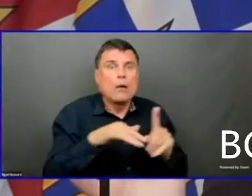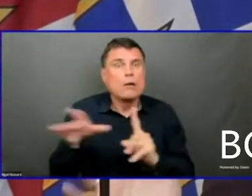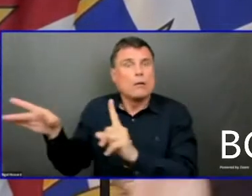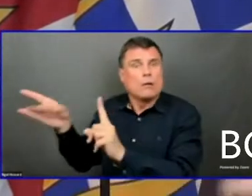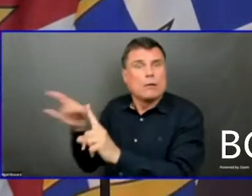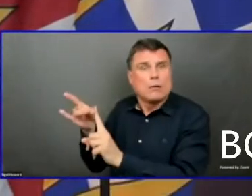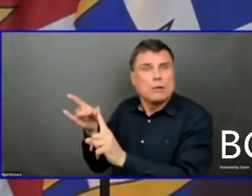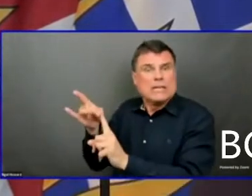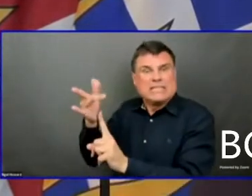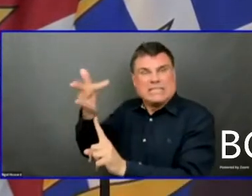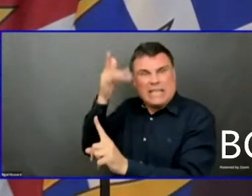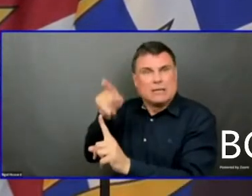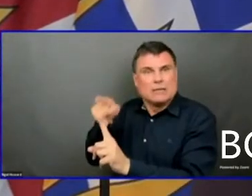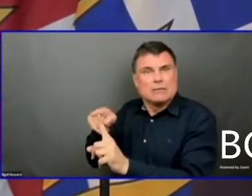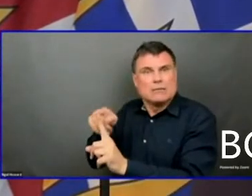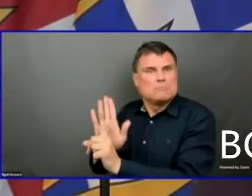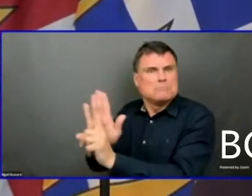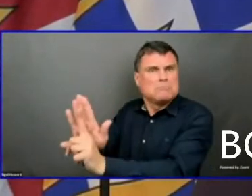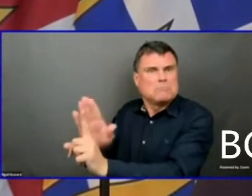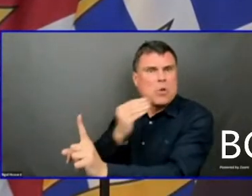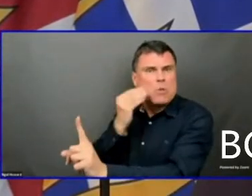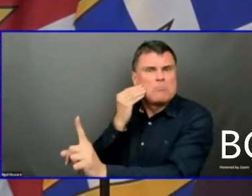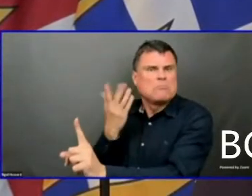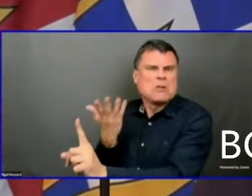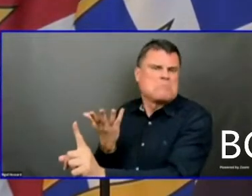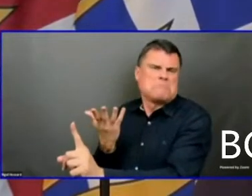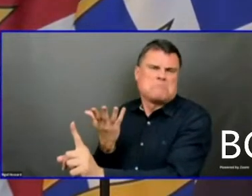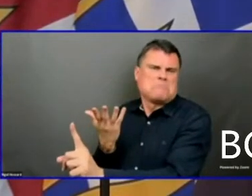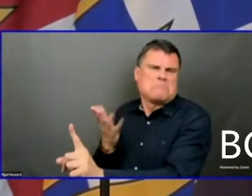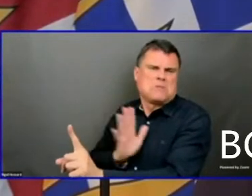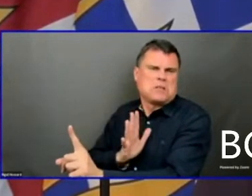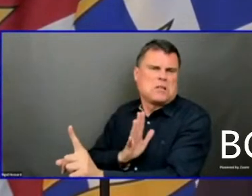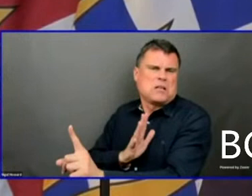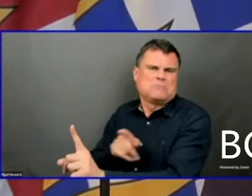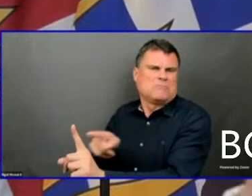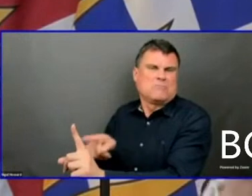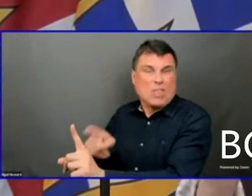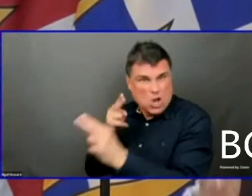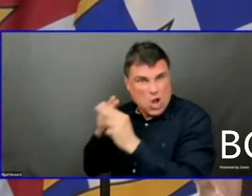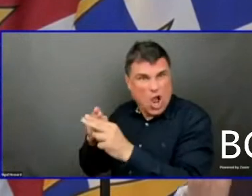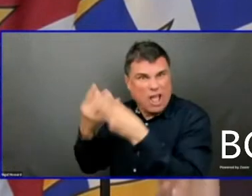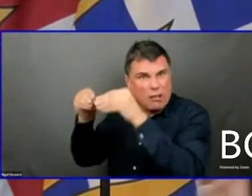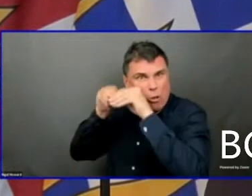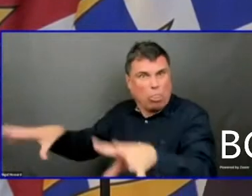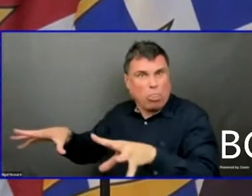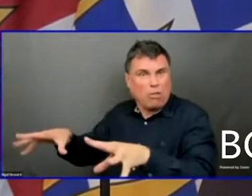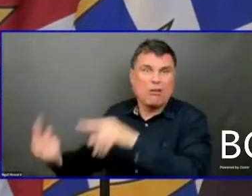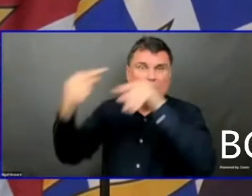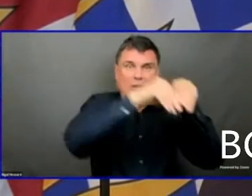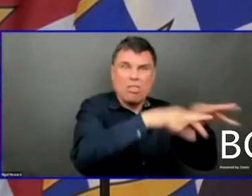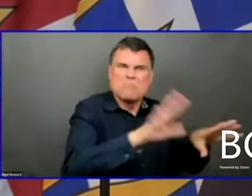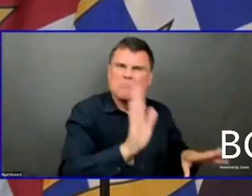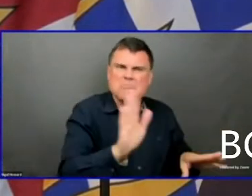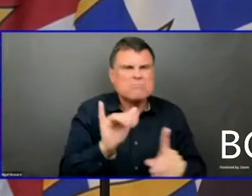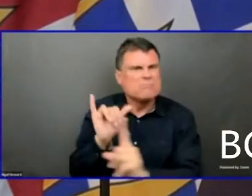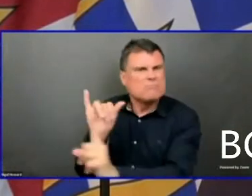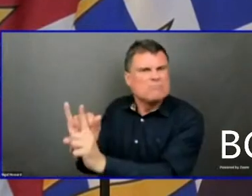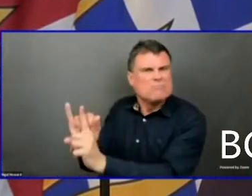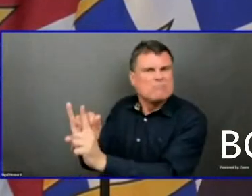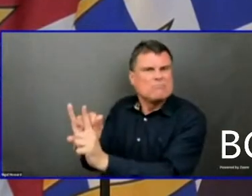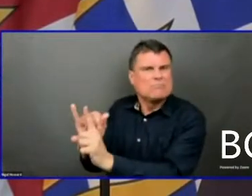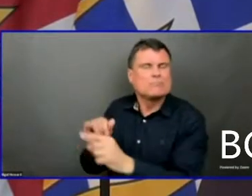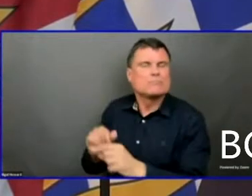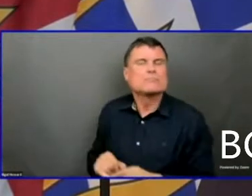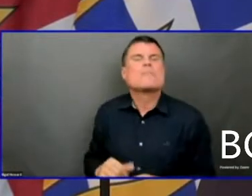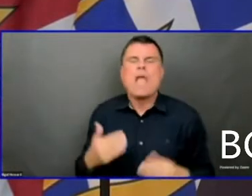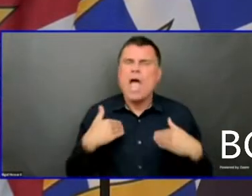别我认识一个朋友，他就是这个工作场所是爆发就是说工作场所只要有